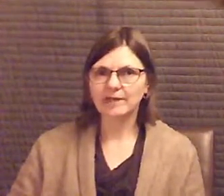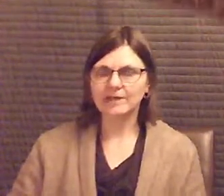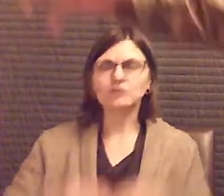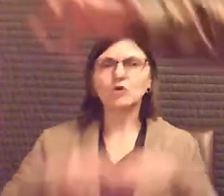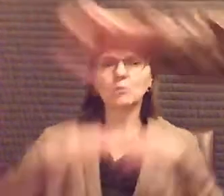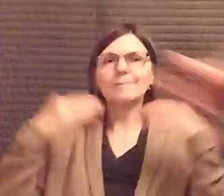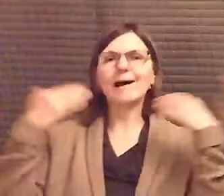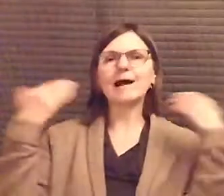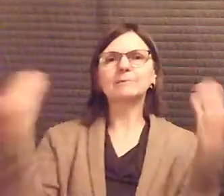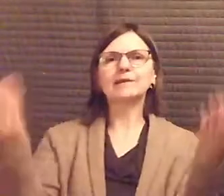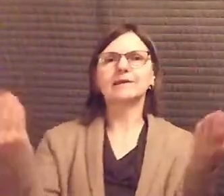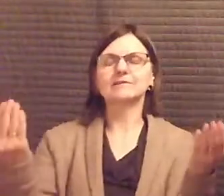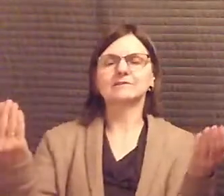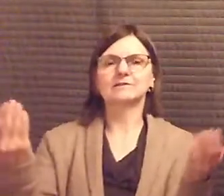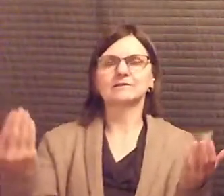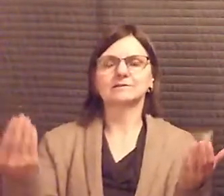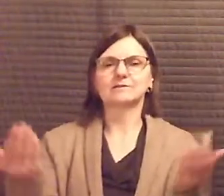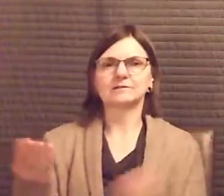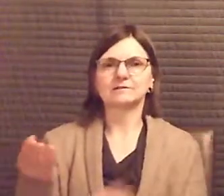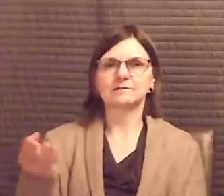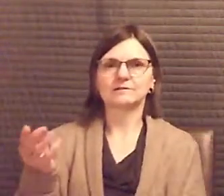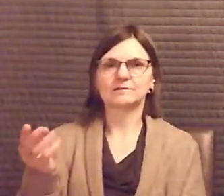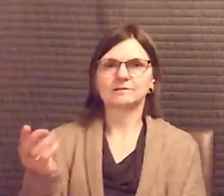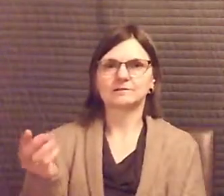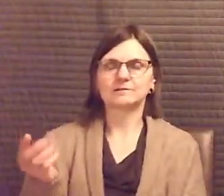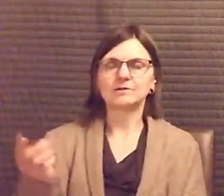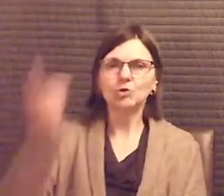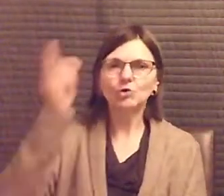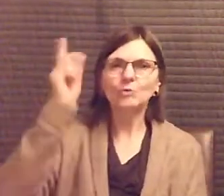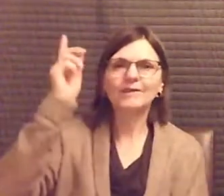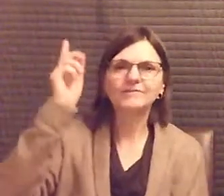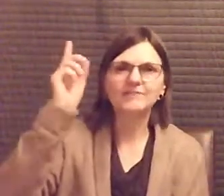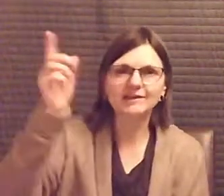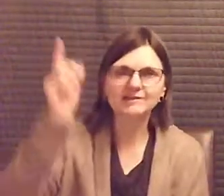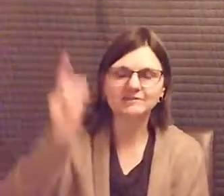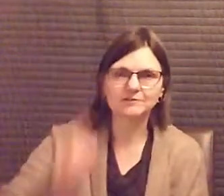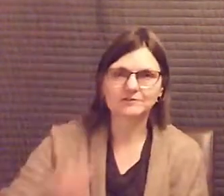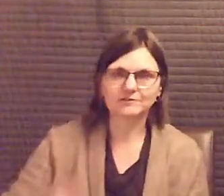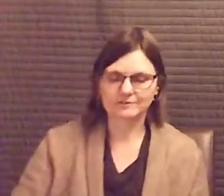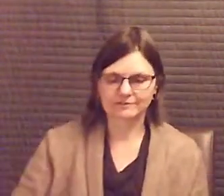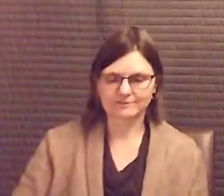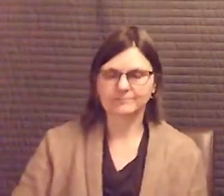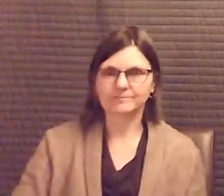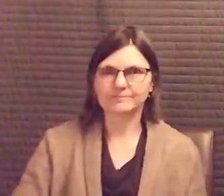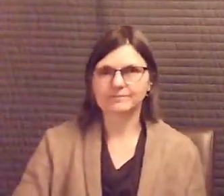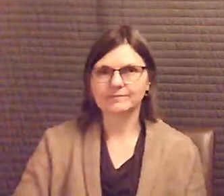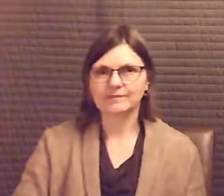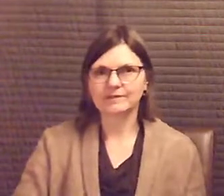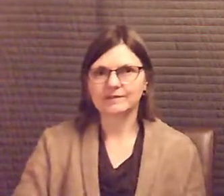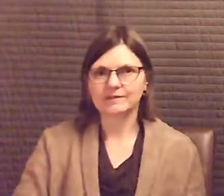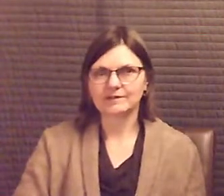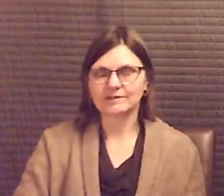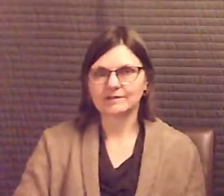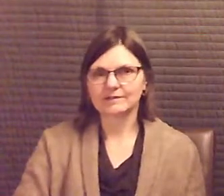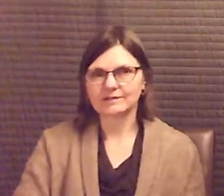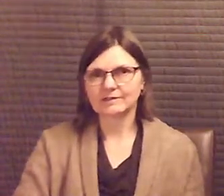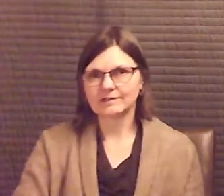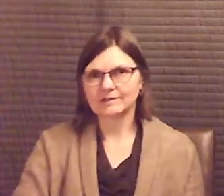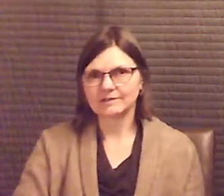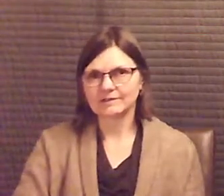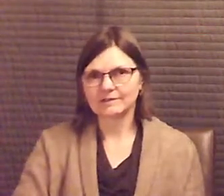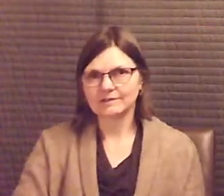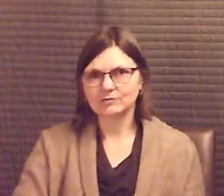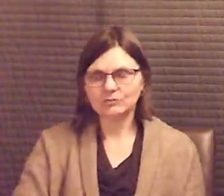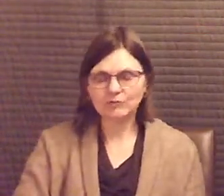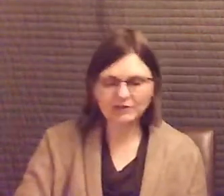en dit op een maken weet je waar de gryce je bent je christus want john was on the island